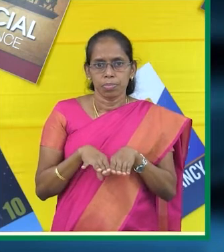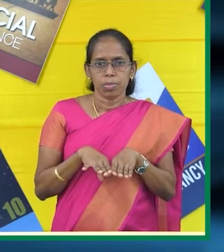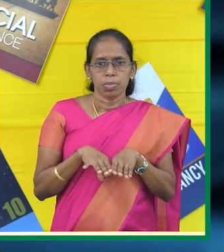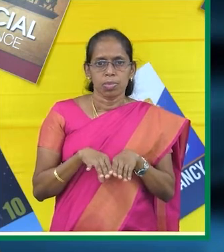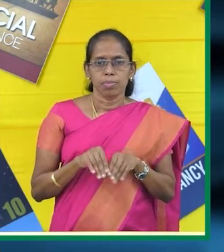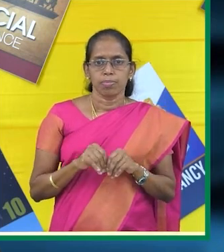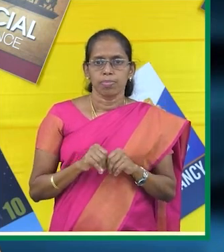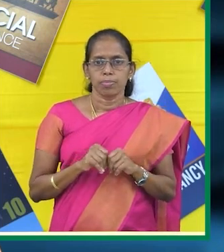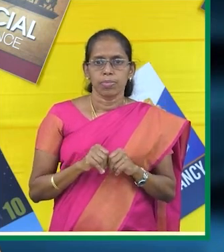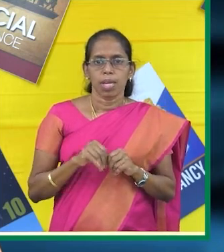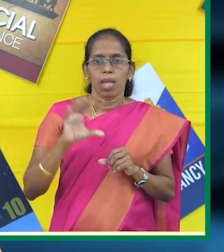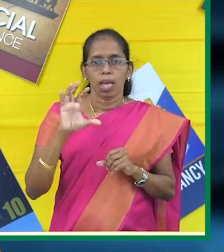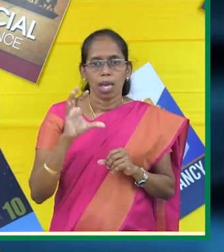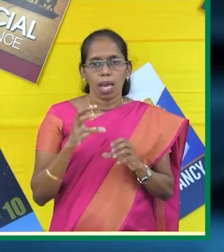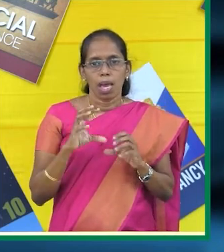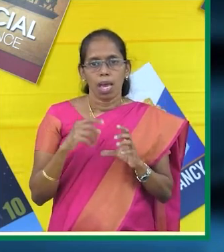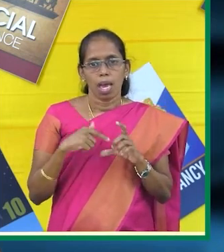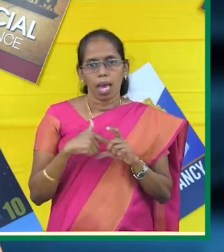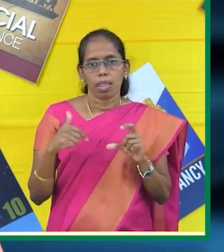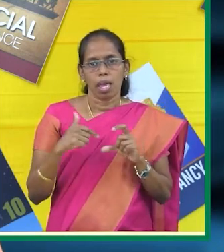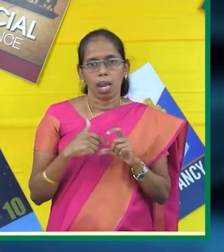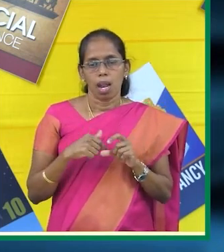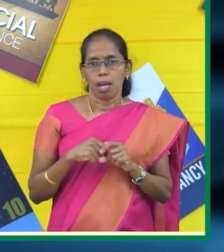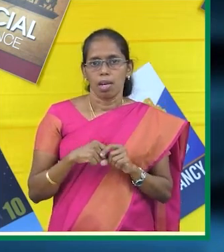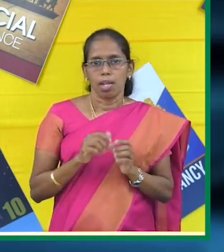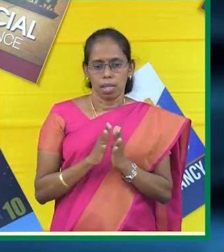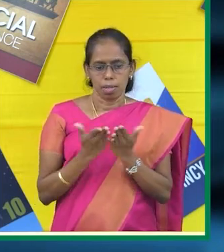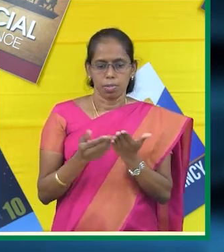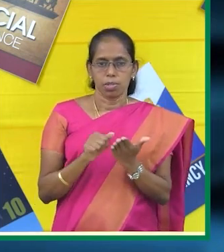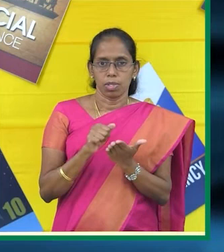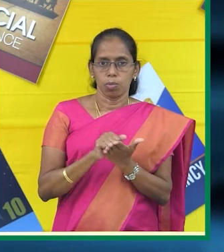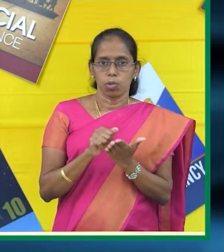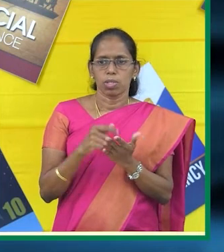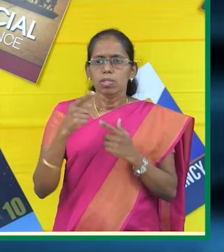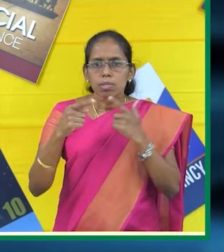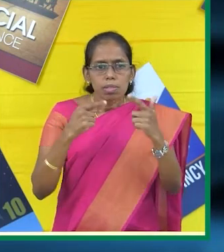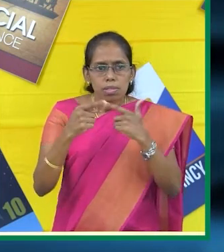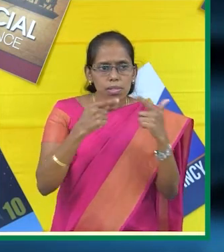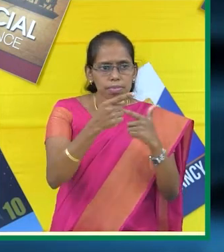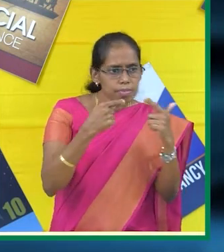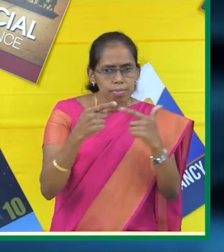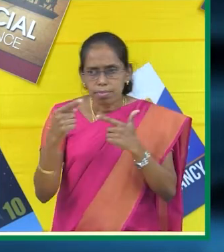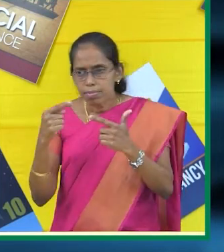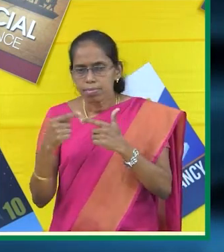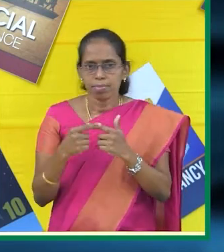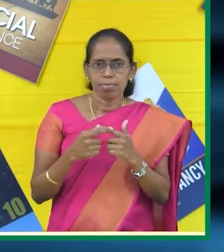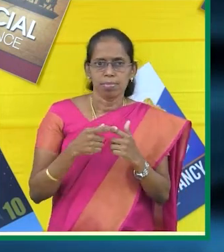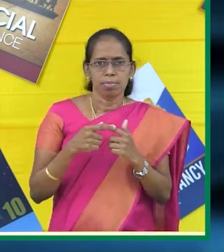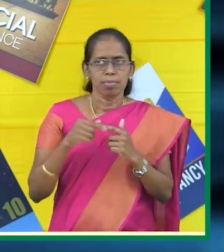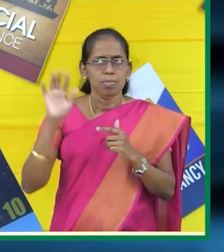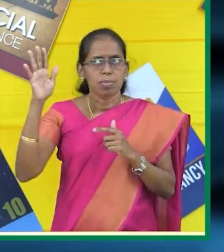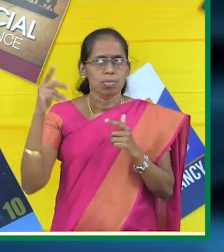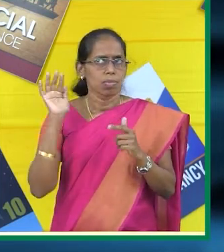பற்றியெல்லாம் அந்த எர்த் ஹெரால்ட் என்கிற பத்திரிகையில் அவர்கள் ரிப்போர்ட்டர்ஸ் எல்லாம் பேசிக்கொள்கிறார். செய்திகளை பல்வேறு கிரகங்களிலிருந்து